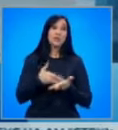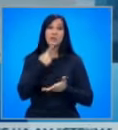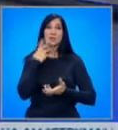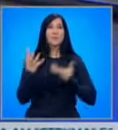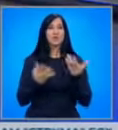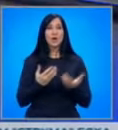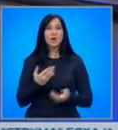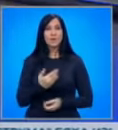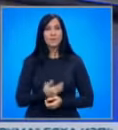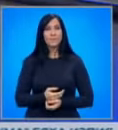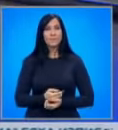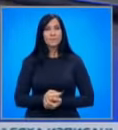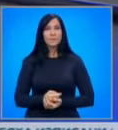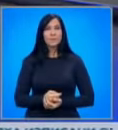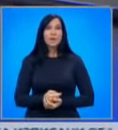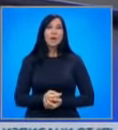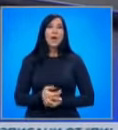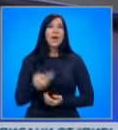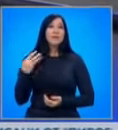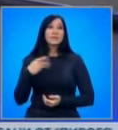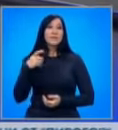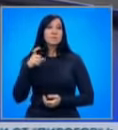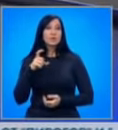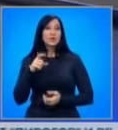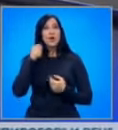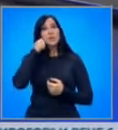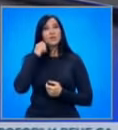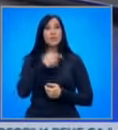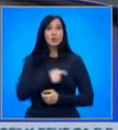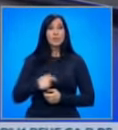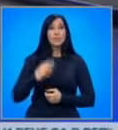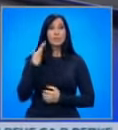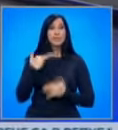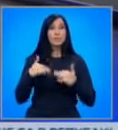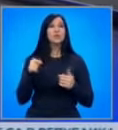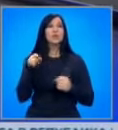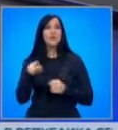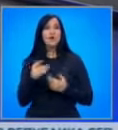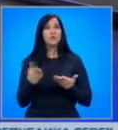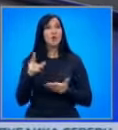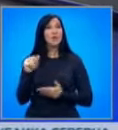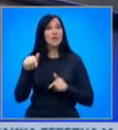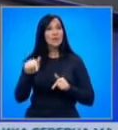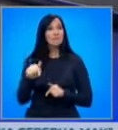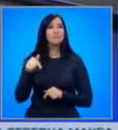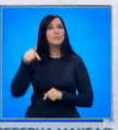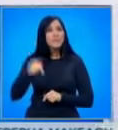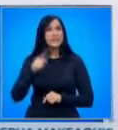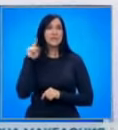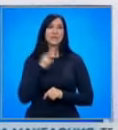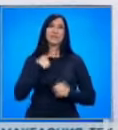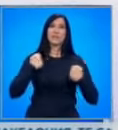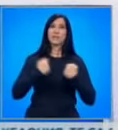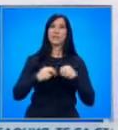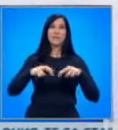Благодаря, Елизабета Спасановска, на живо от Република Северна Македония, за това какво се говори там тези дни за инцидента и разследването на